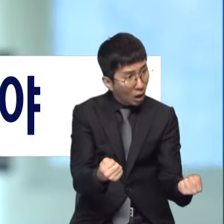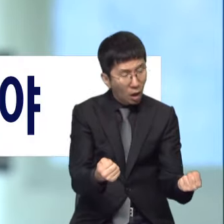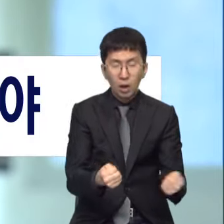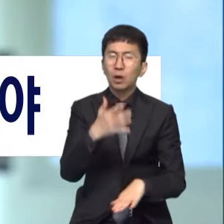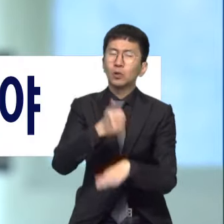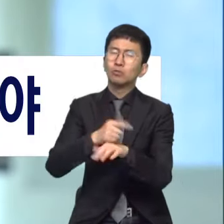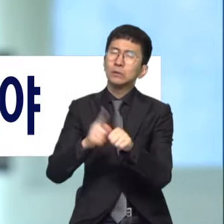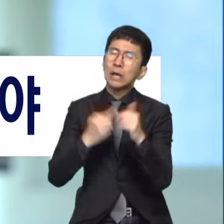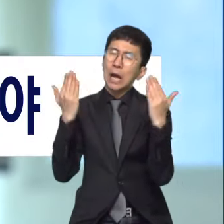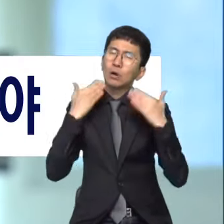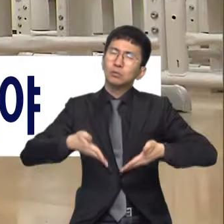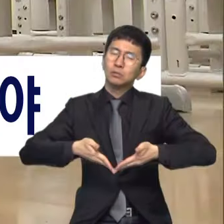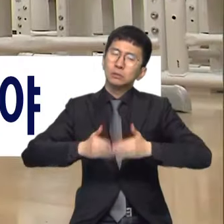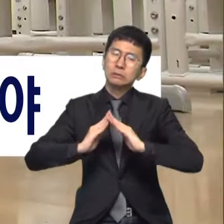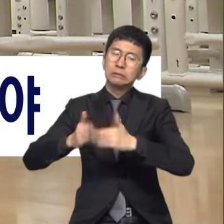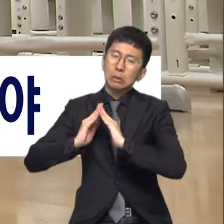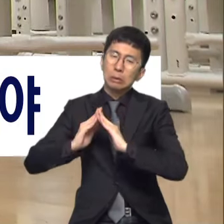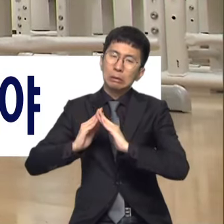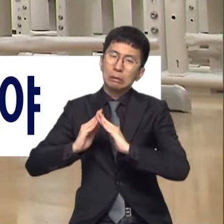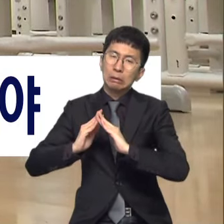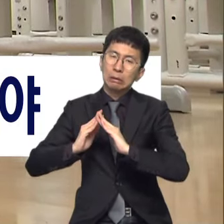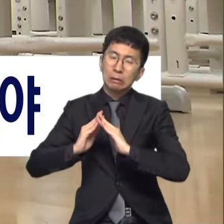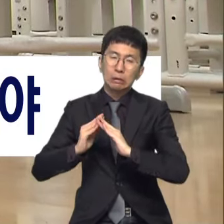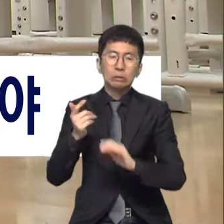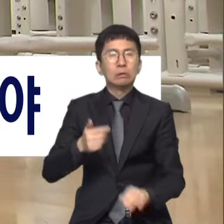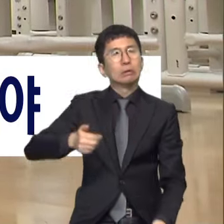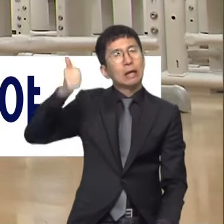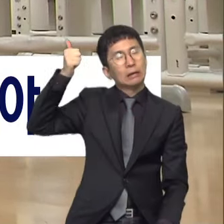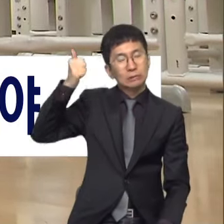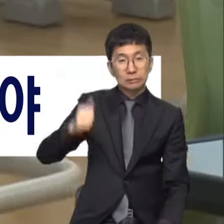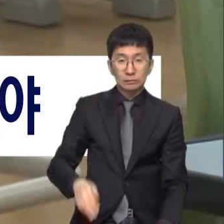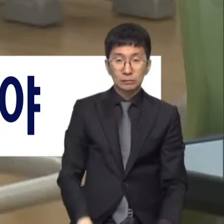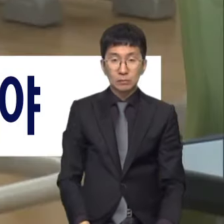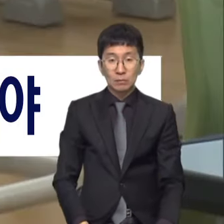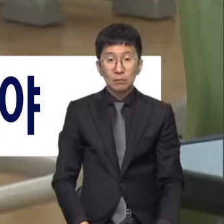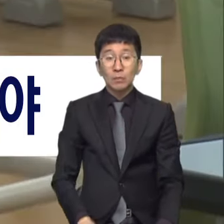신설이 상대적으로 수월한 도심 분교 형태인 도시형 캠퍼스